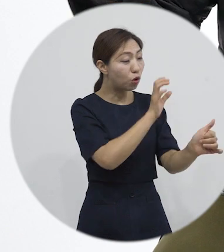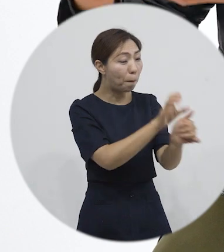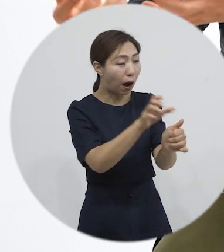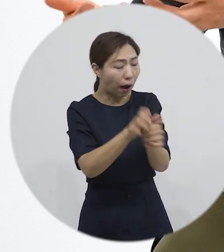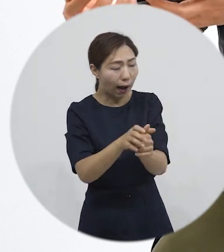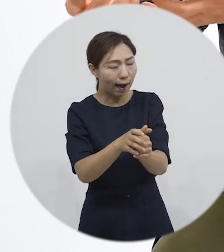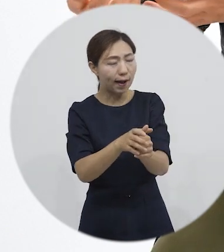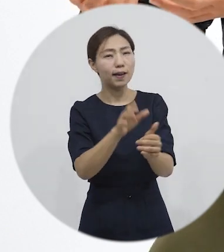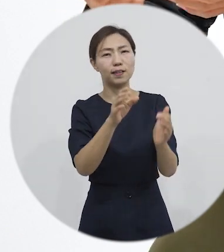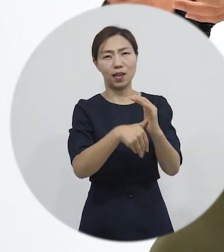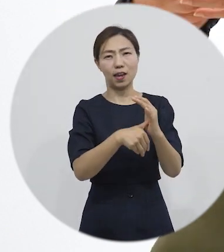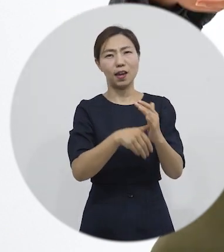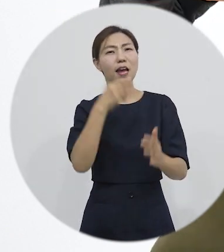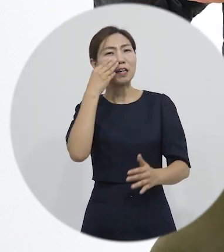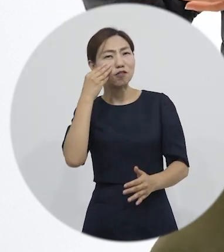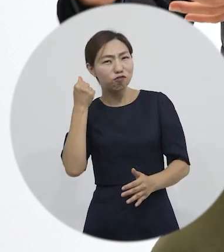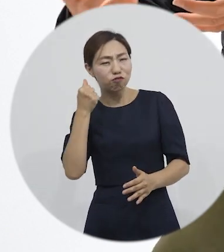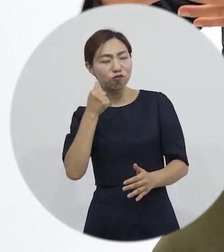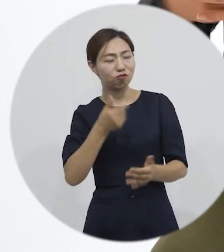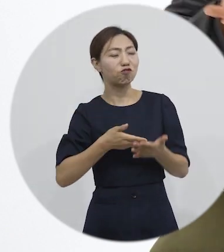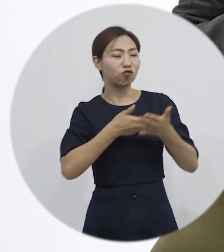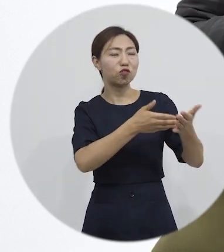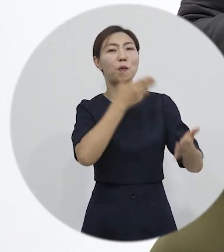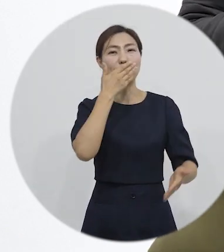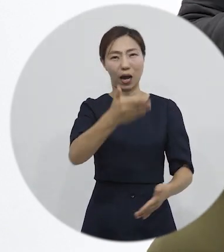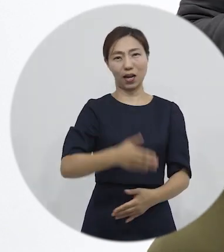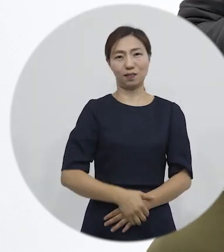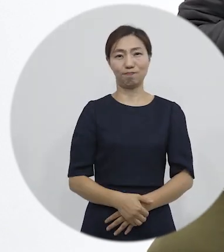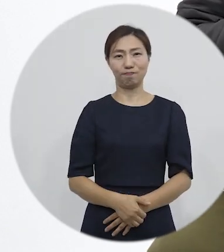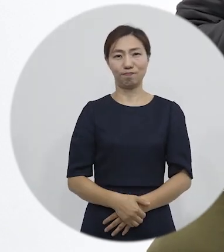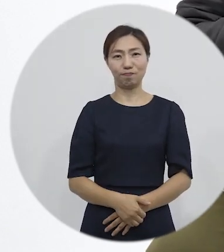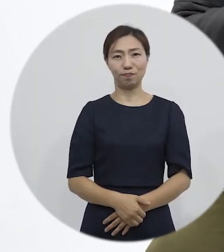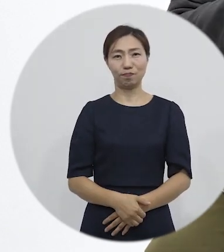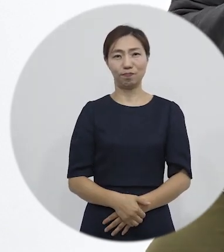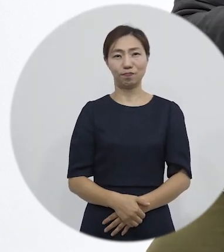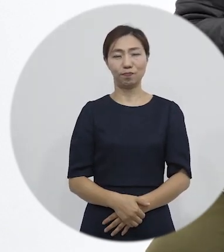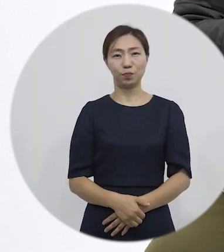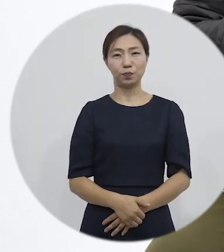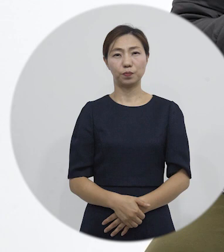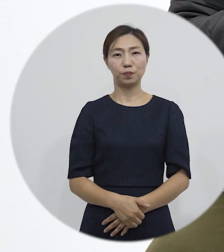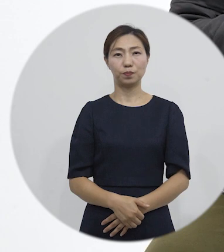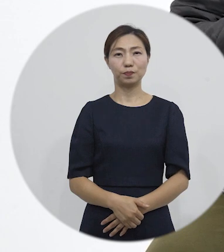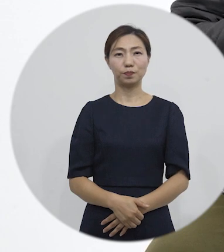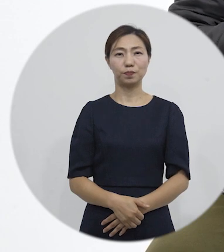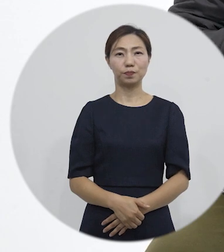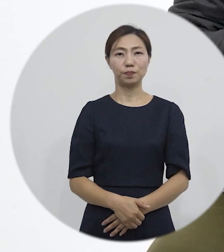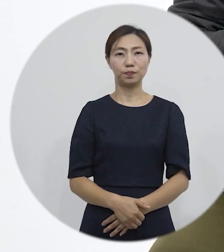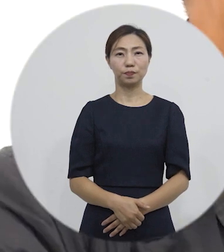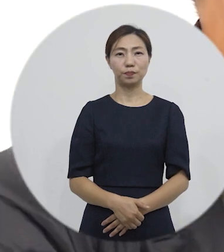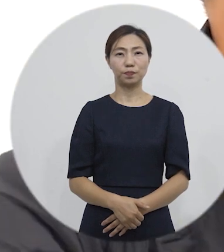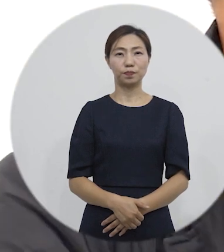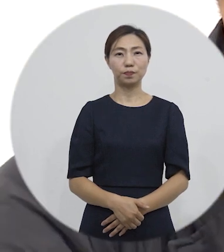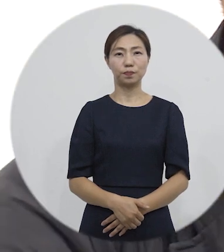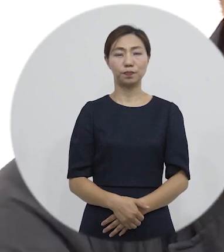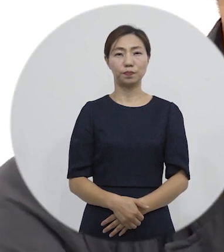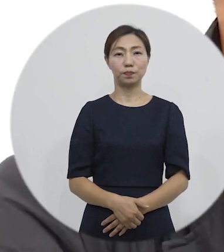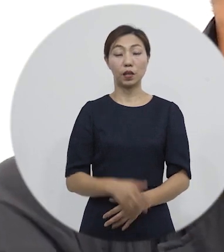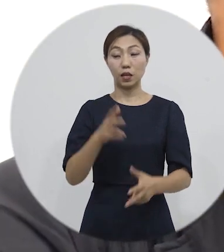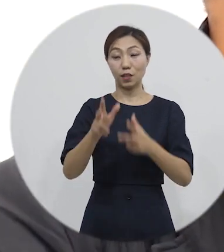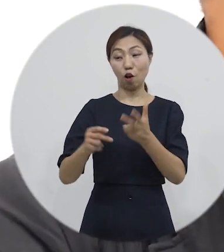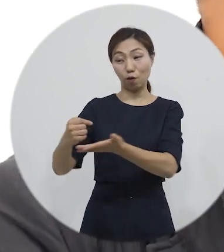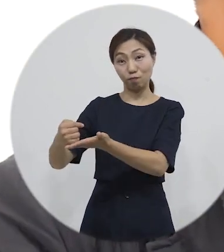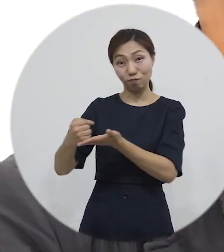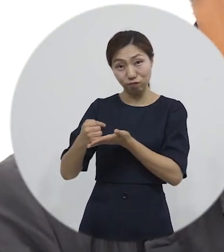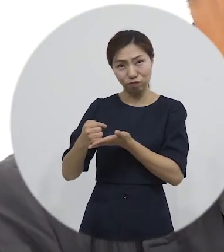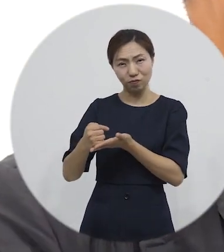더 용이하게 좀 더 수월하게 반영될 가능성이 크다라고 하는 걸 기억해 주시면 좋겠습니다.